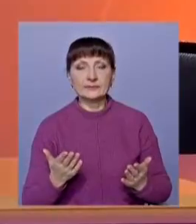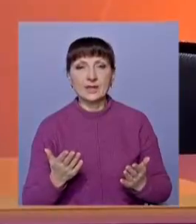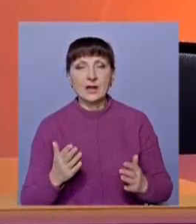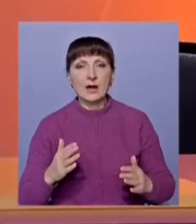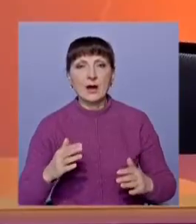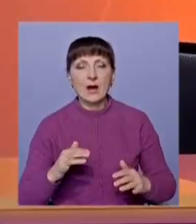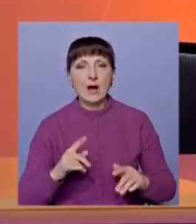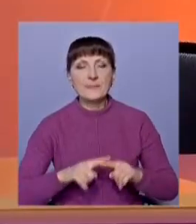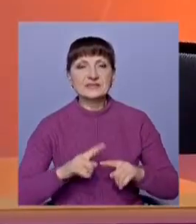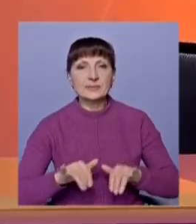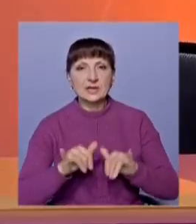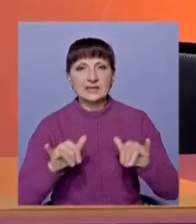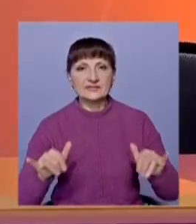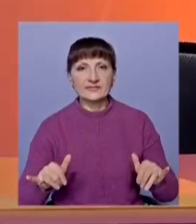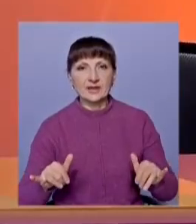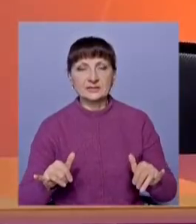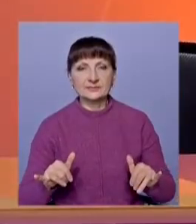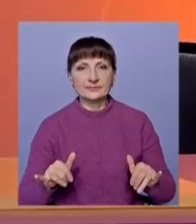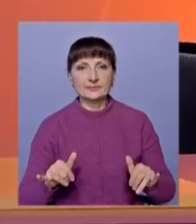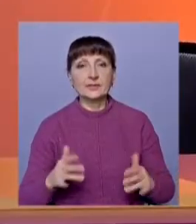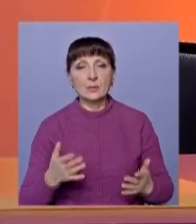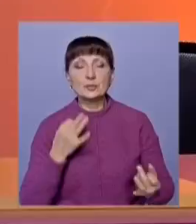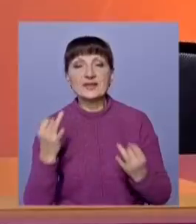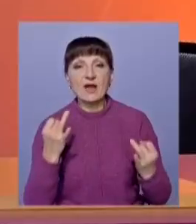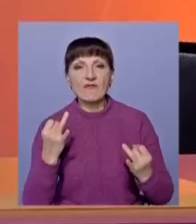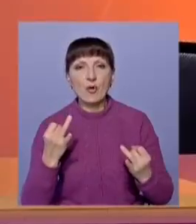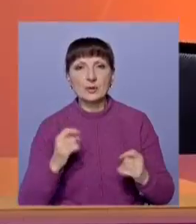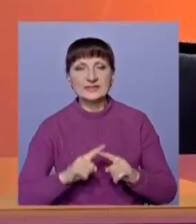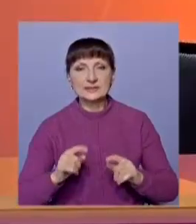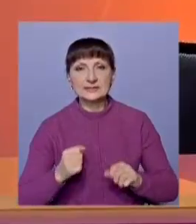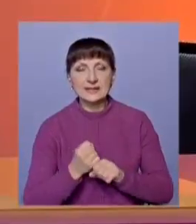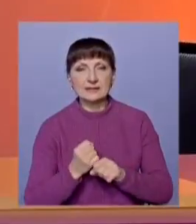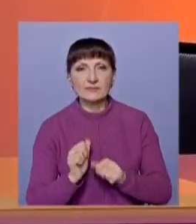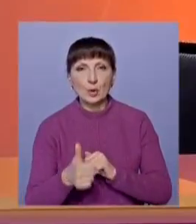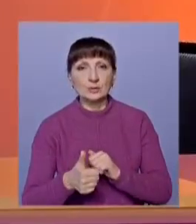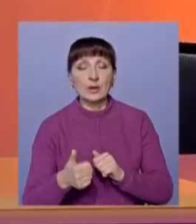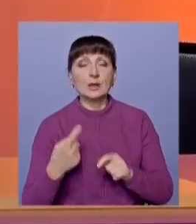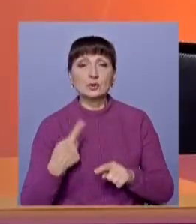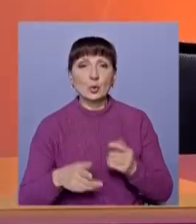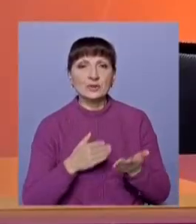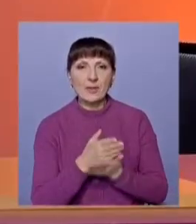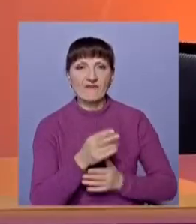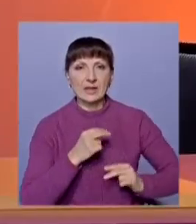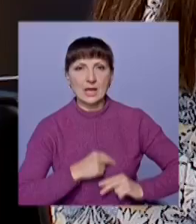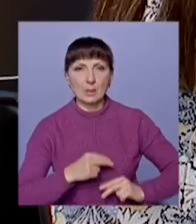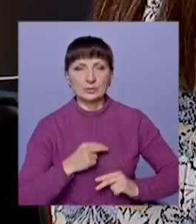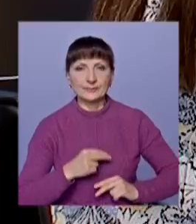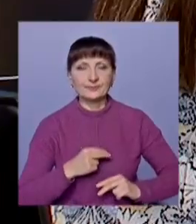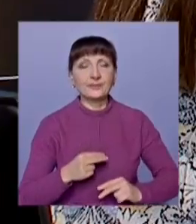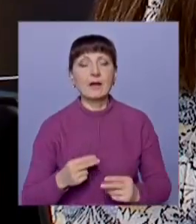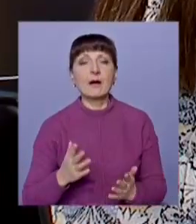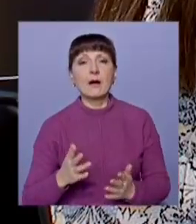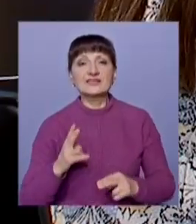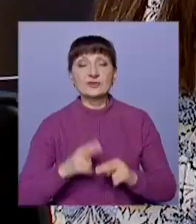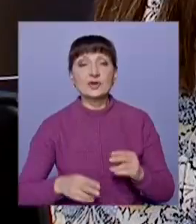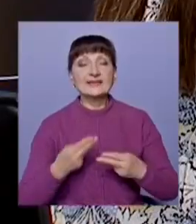форсировать, что ли, развитие. Вот это вот другое. Интенсифицировать какие-то переговоры. Вот это вот другое направление работы, по которому нужно действовать. Завершая тему